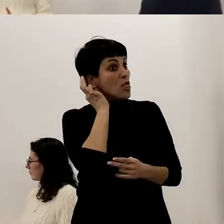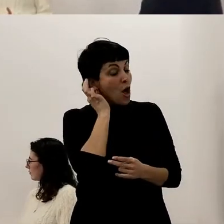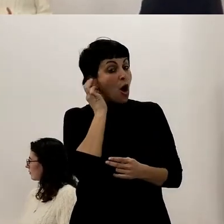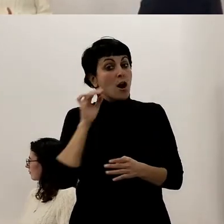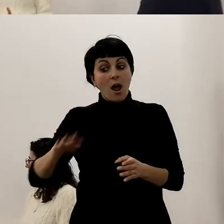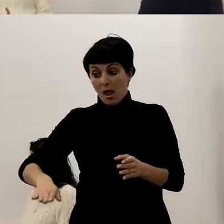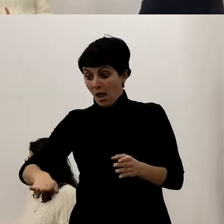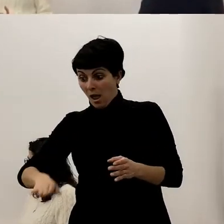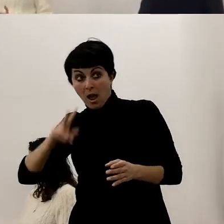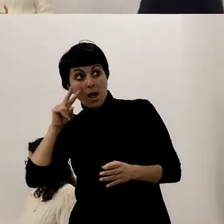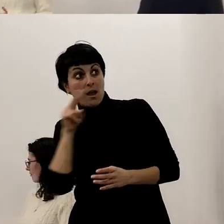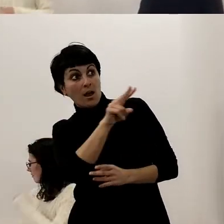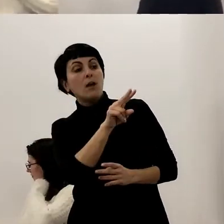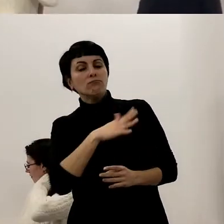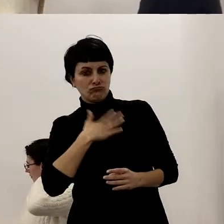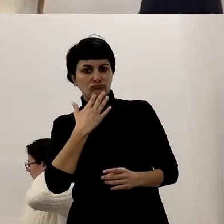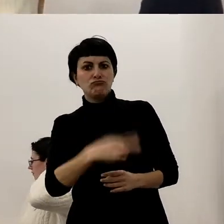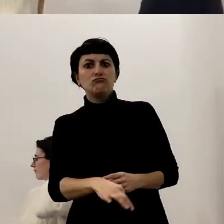canvi.